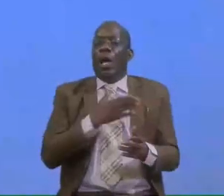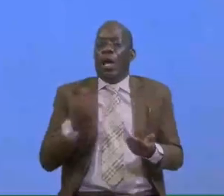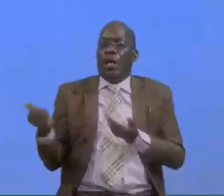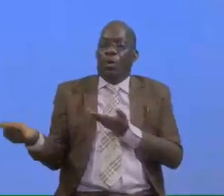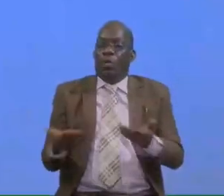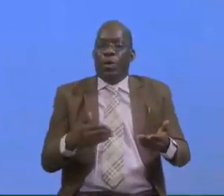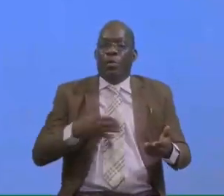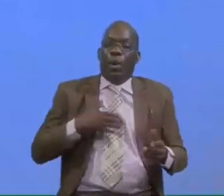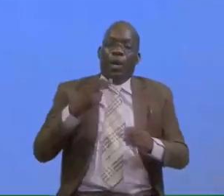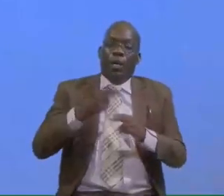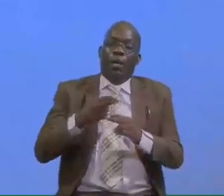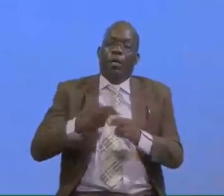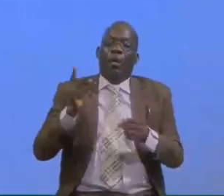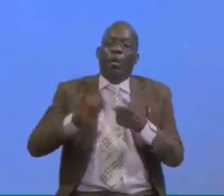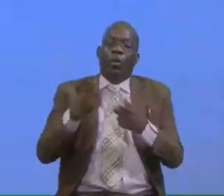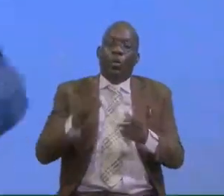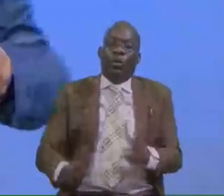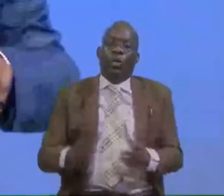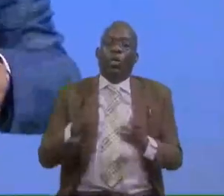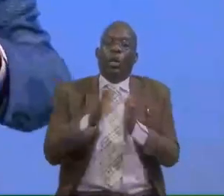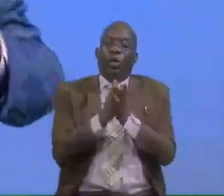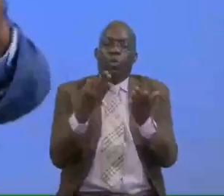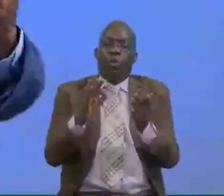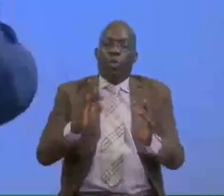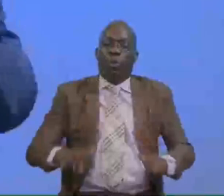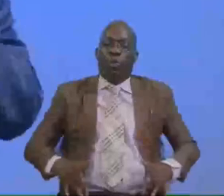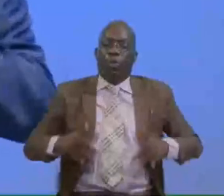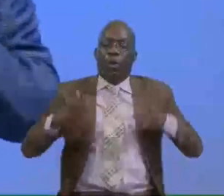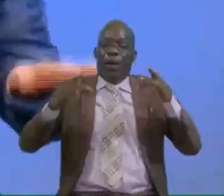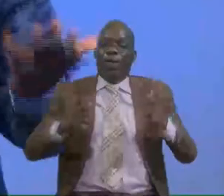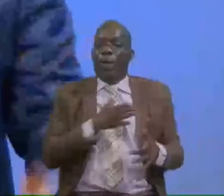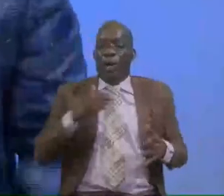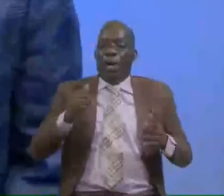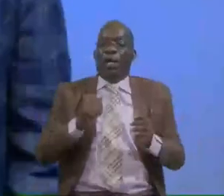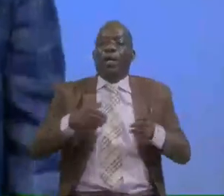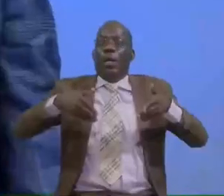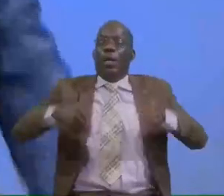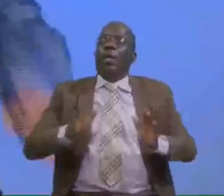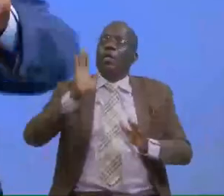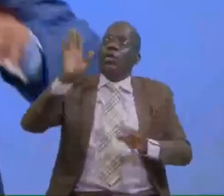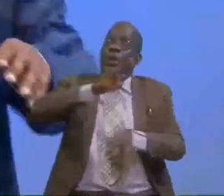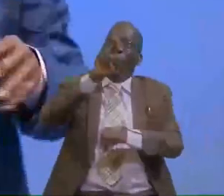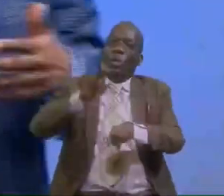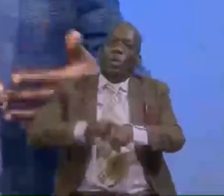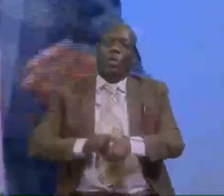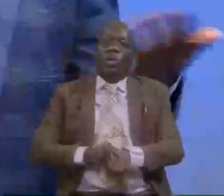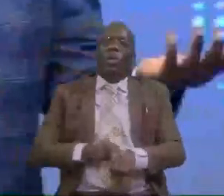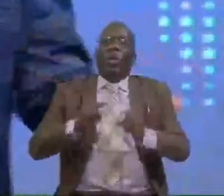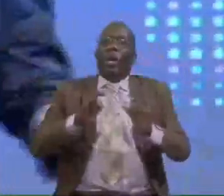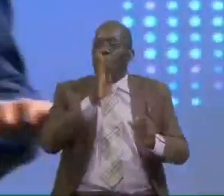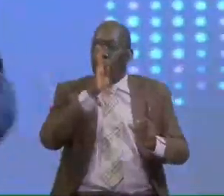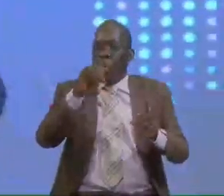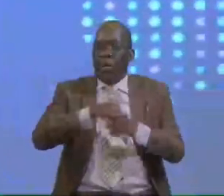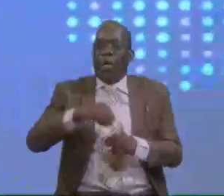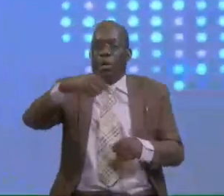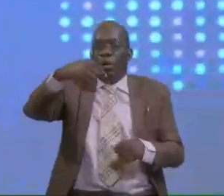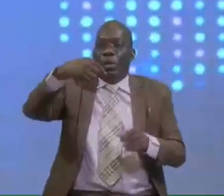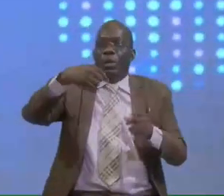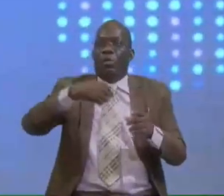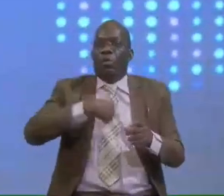nom soit inscrit dans le livre de vie. Et que ta nature soit maintenant en